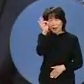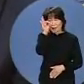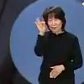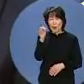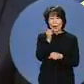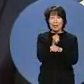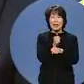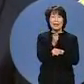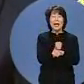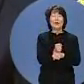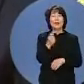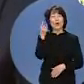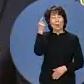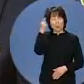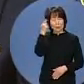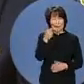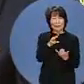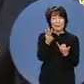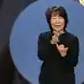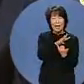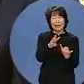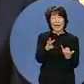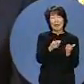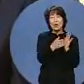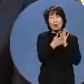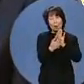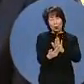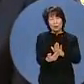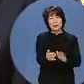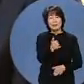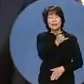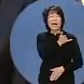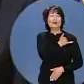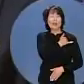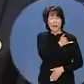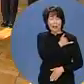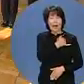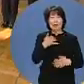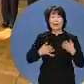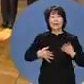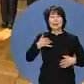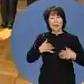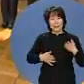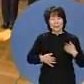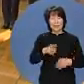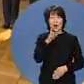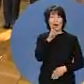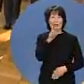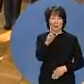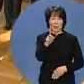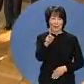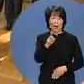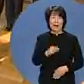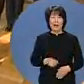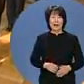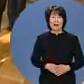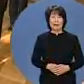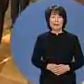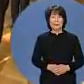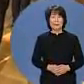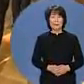と思います、災害の予防に少しでも役立ててもらえれば嬉しいですと挨拶されました